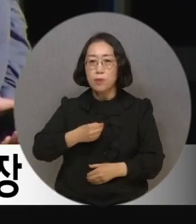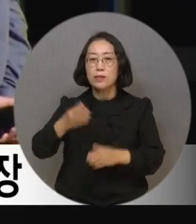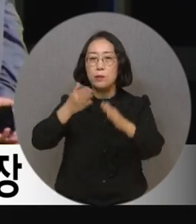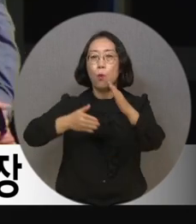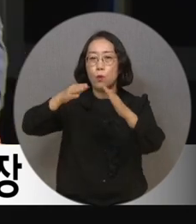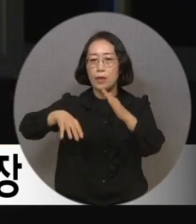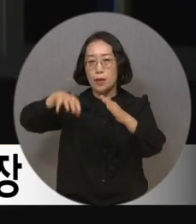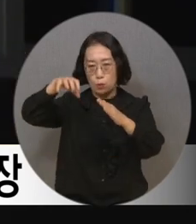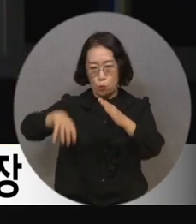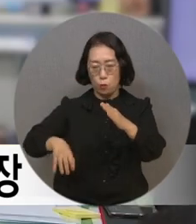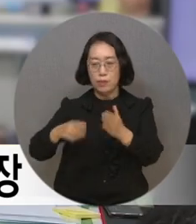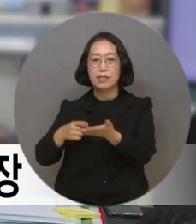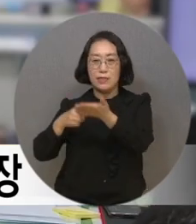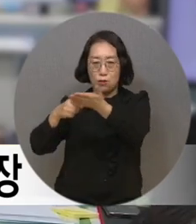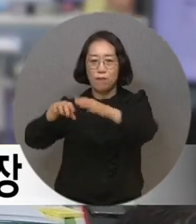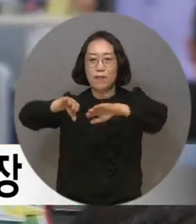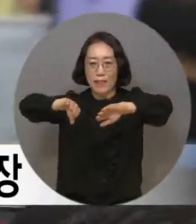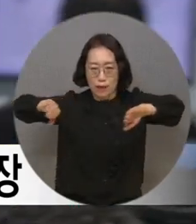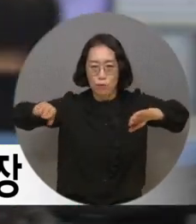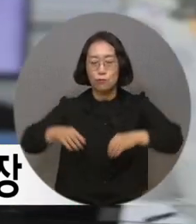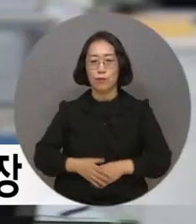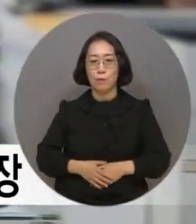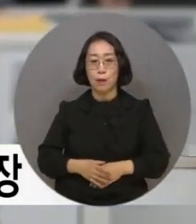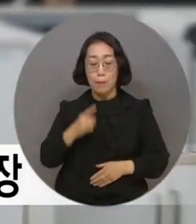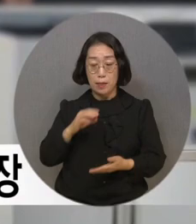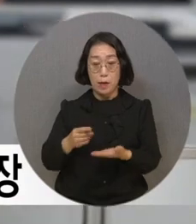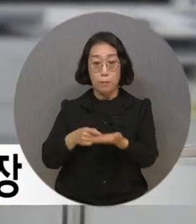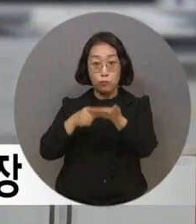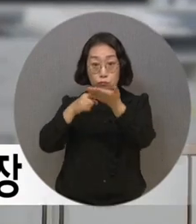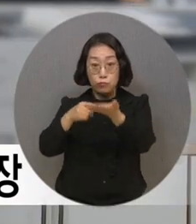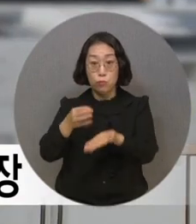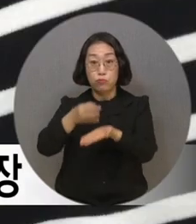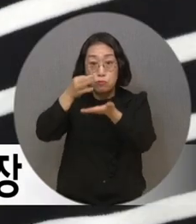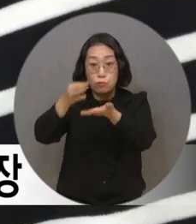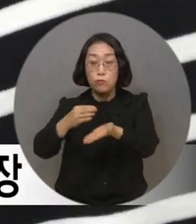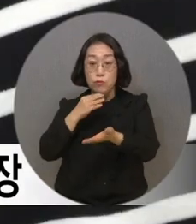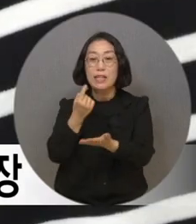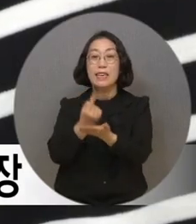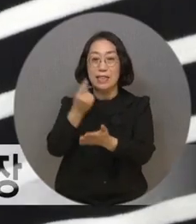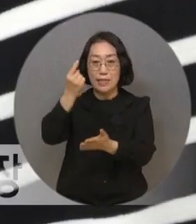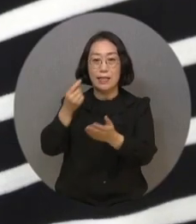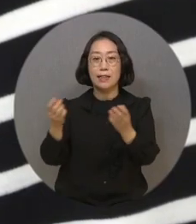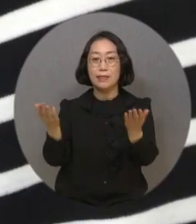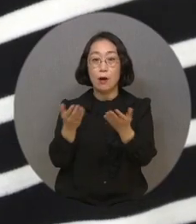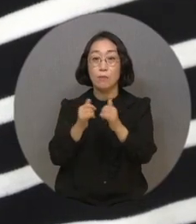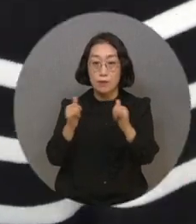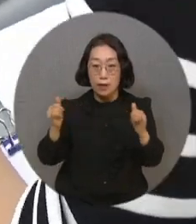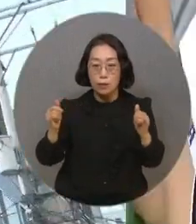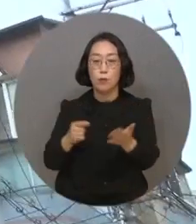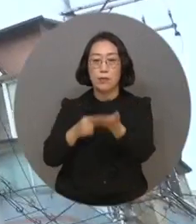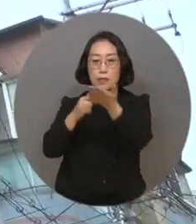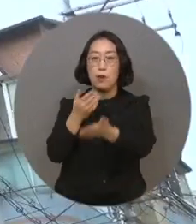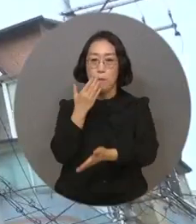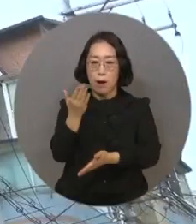합니다. 아울러 산재보험 납부 유예의 경우 1인 자영업자도 신청할 수 있습니다.